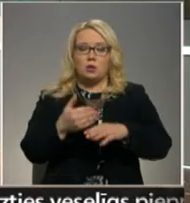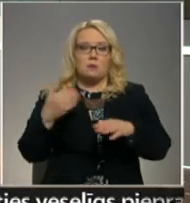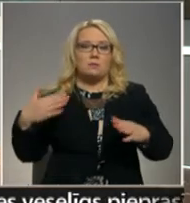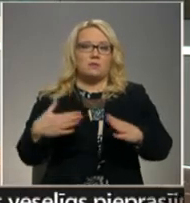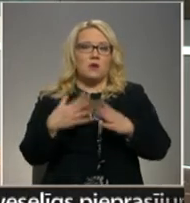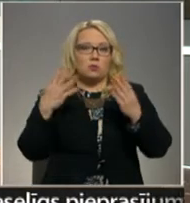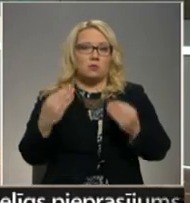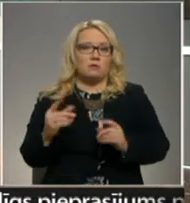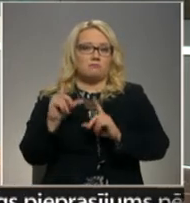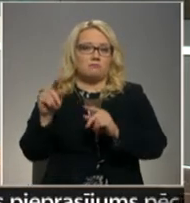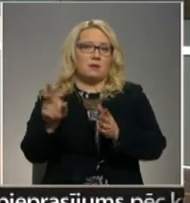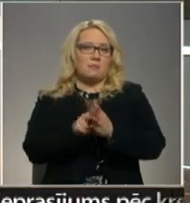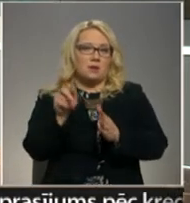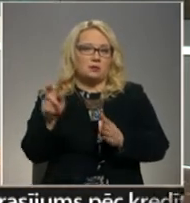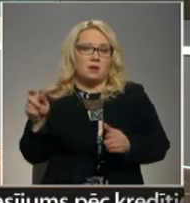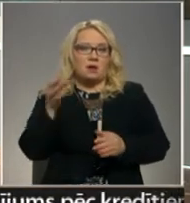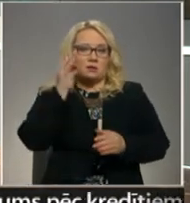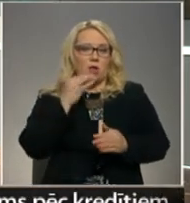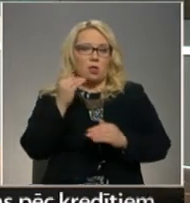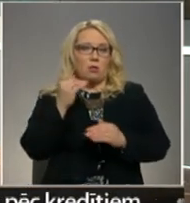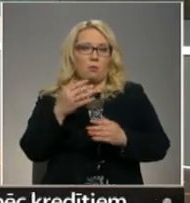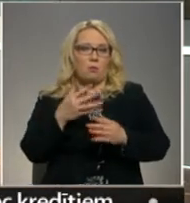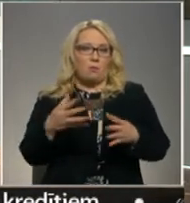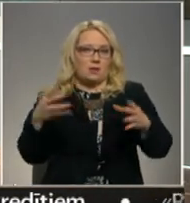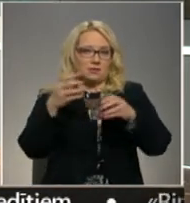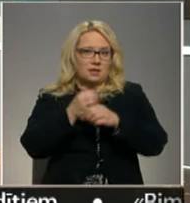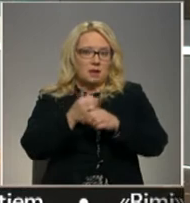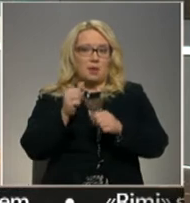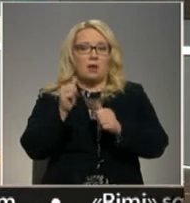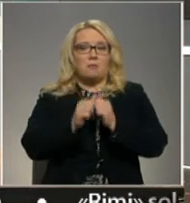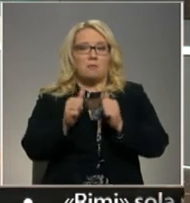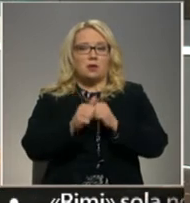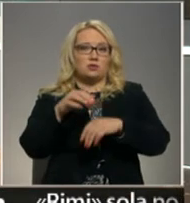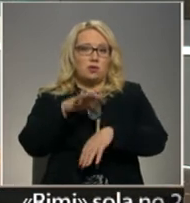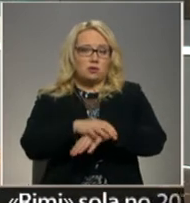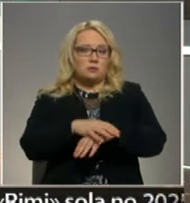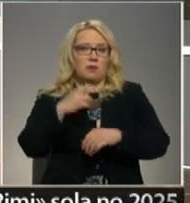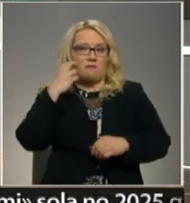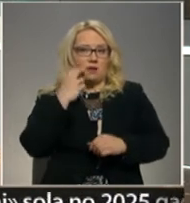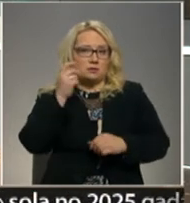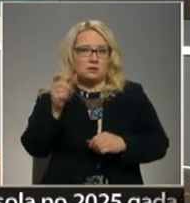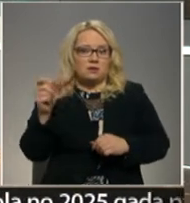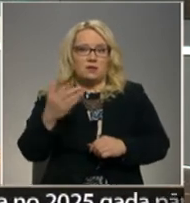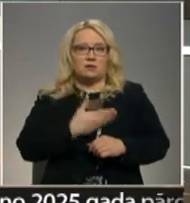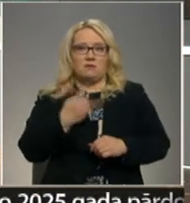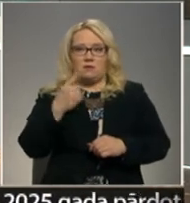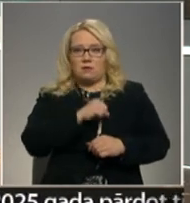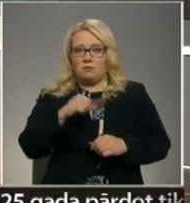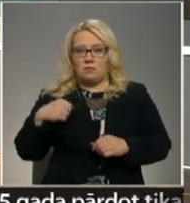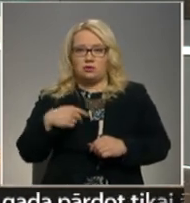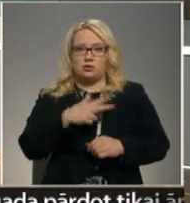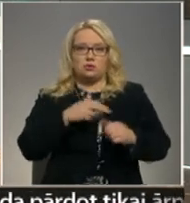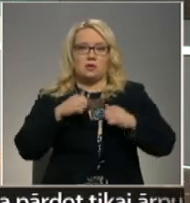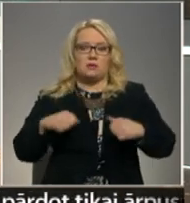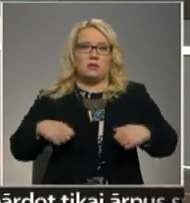pirmsvētku dienās dodas pie pensionāriem ar saldumu paciņām. Bieži nākas secināt, ka gados vecākie ļaudis dzīvo vieni un sociālā